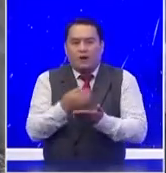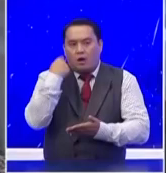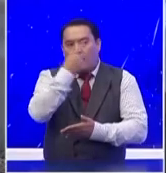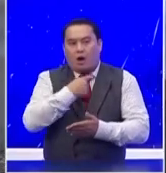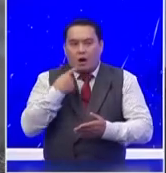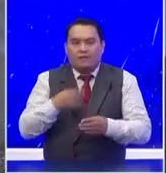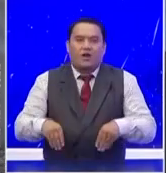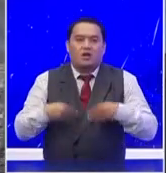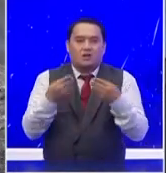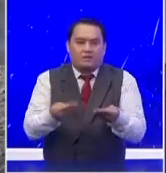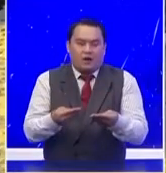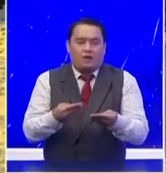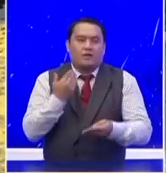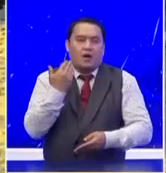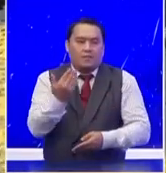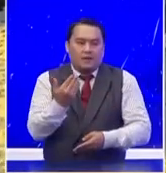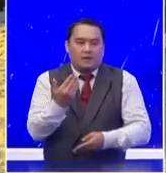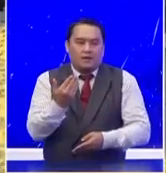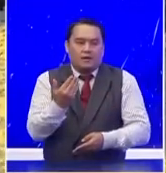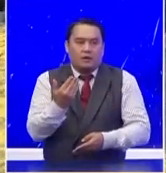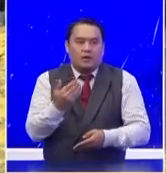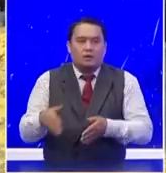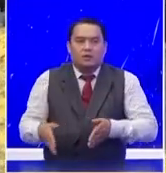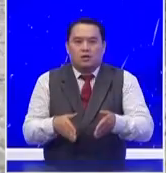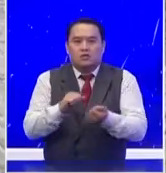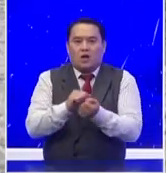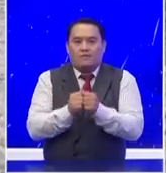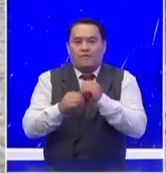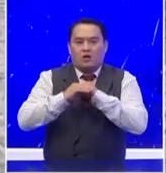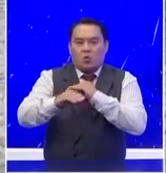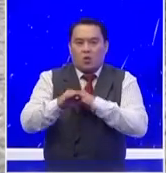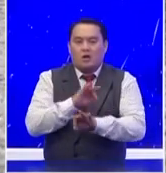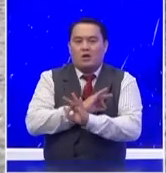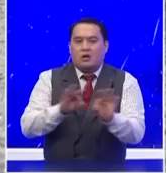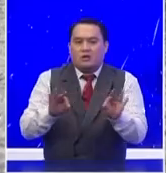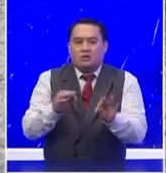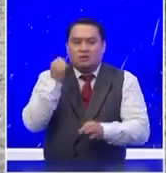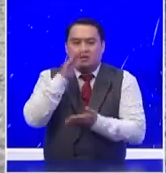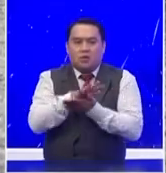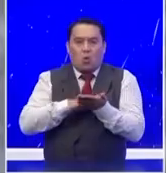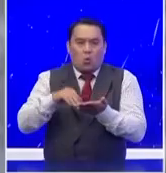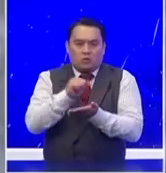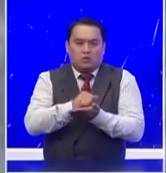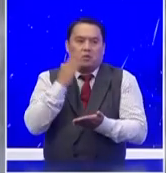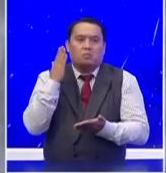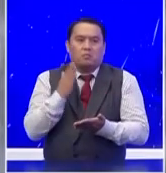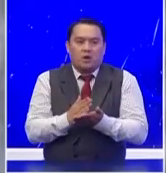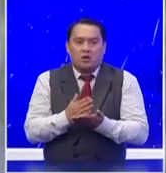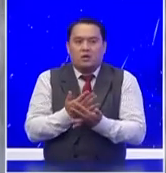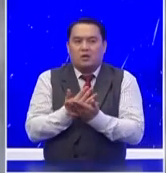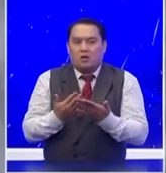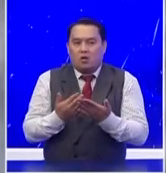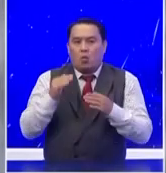ДС Нойбург жауапкершілігі шектеулі серіктестігі. Трассаға асфальт жақсы төселгеді мен тозған тұстары да жоқ емес. Кейбір